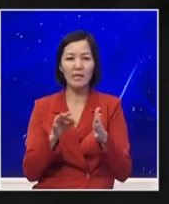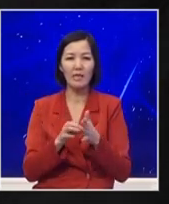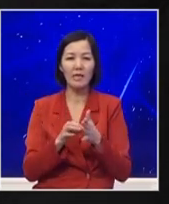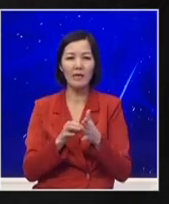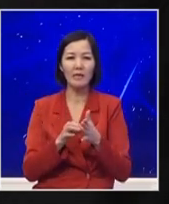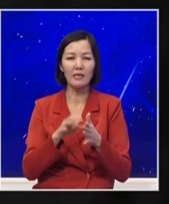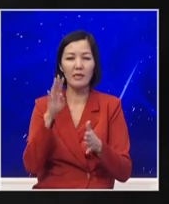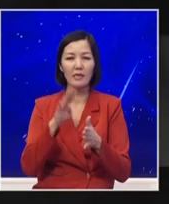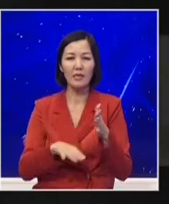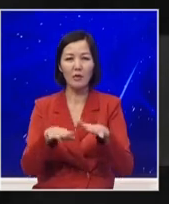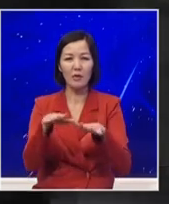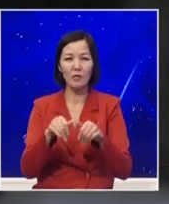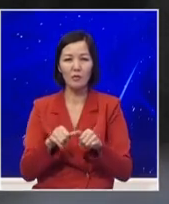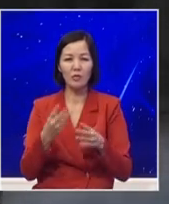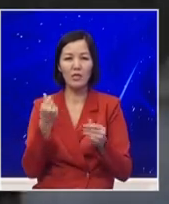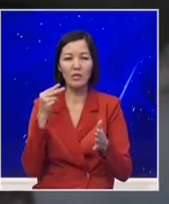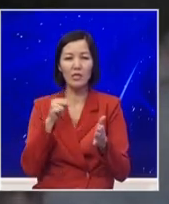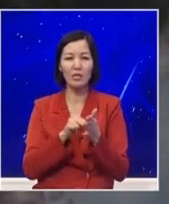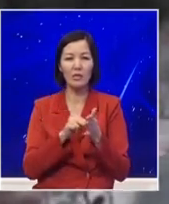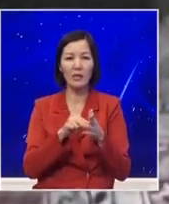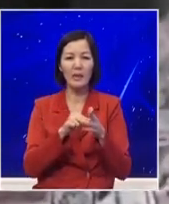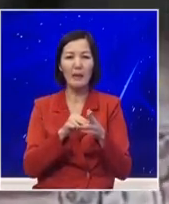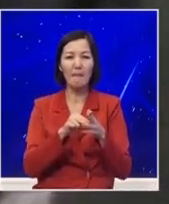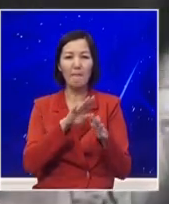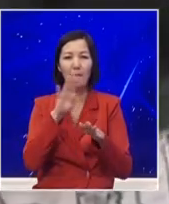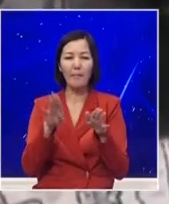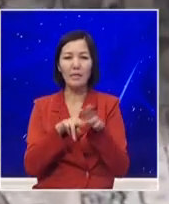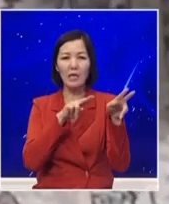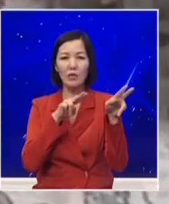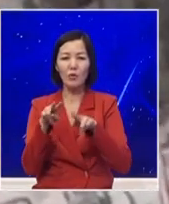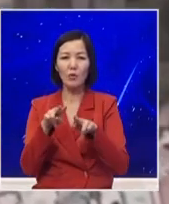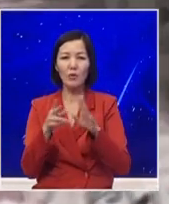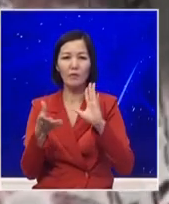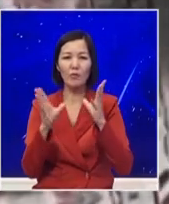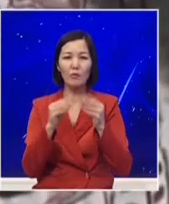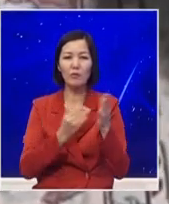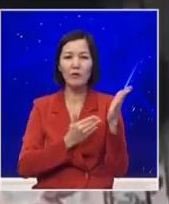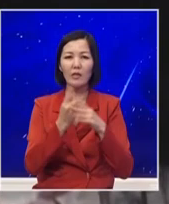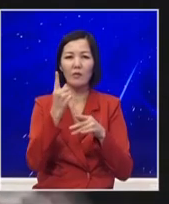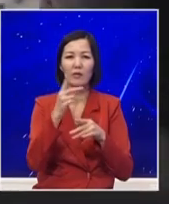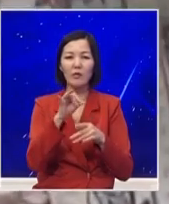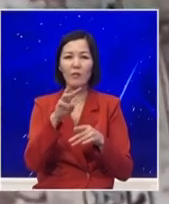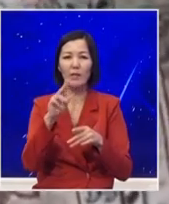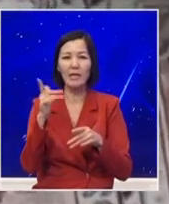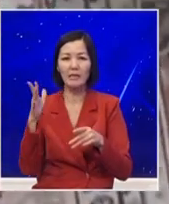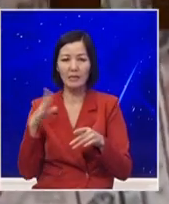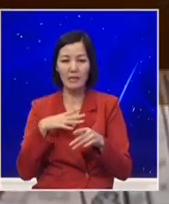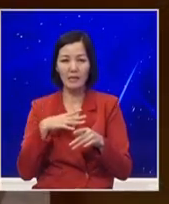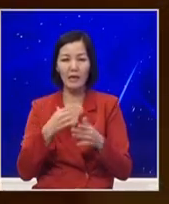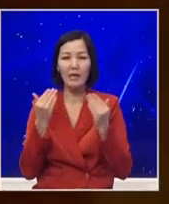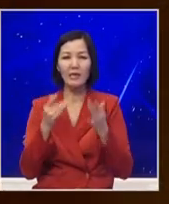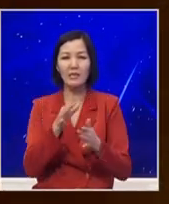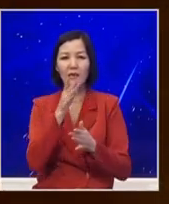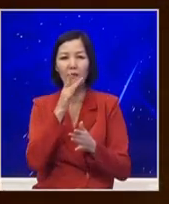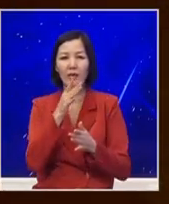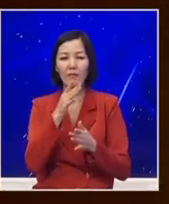наложен арест на денежные средства подконтрольных предприятий на общую сумму свыше 1 миллиарда тенге. В